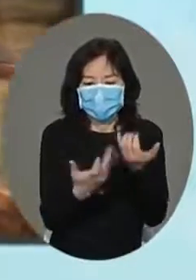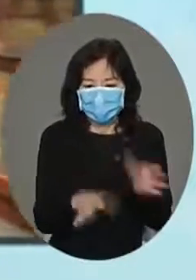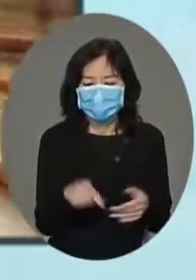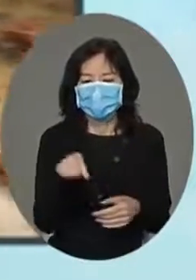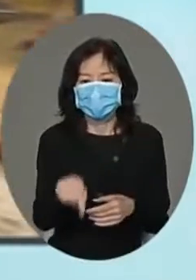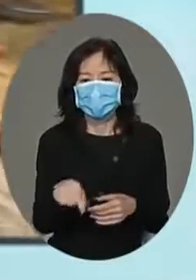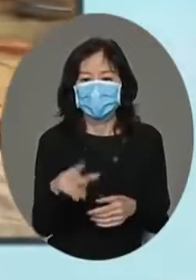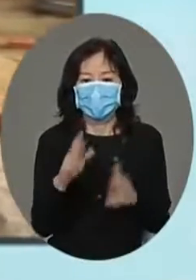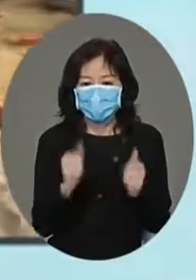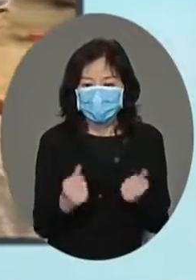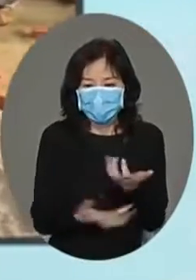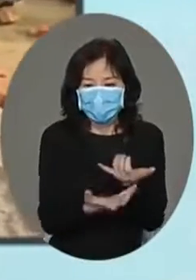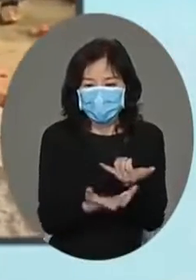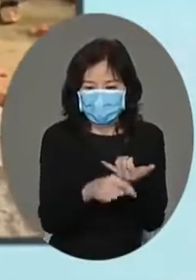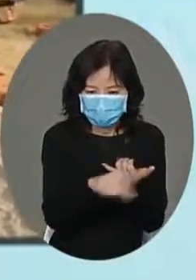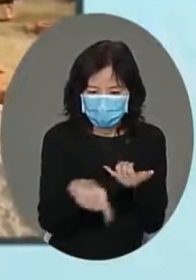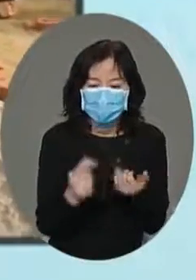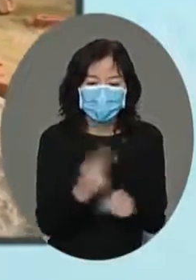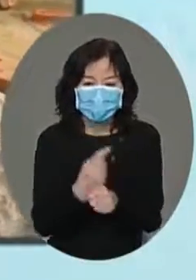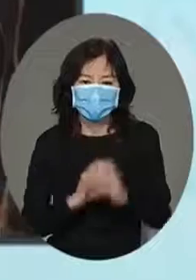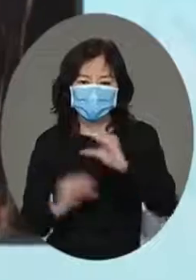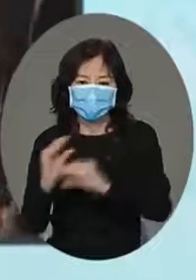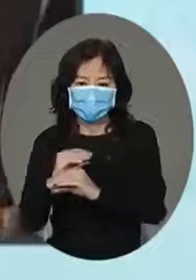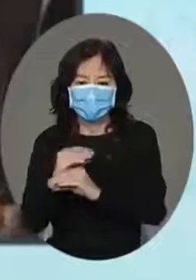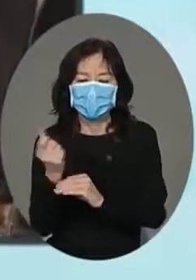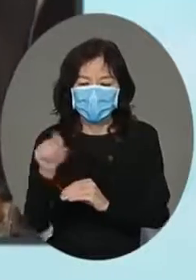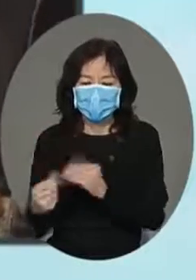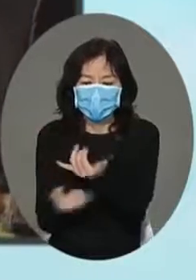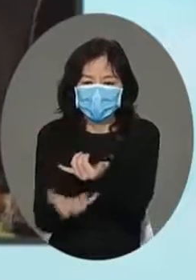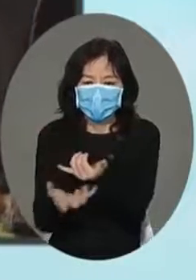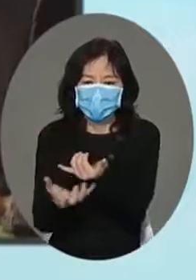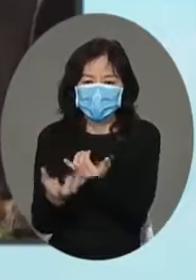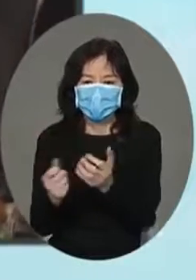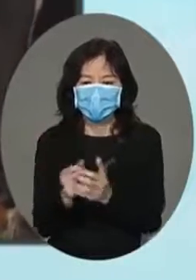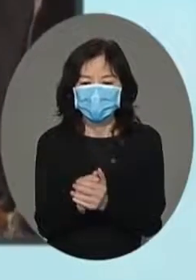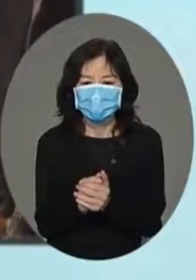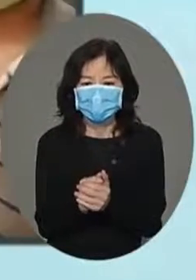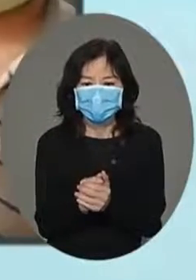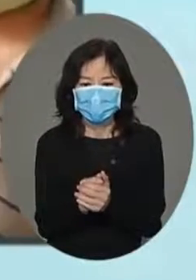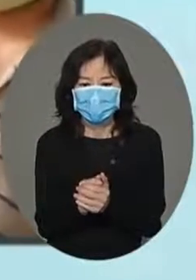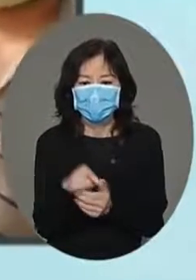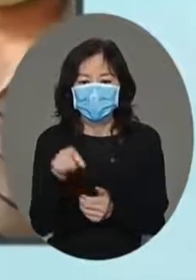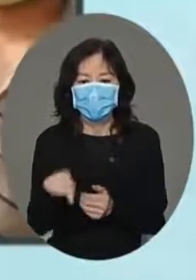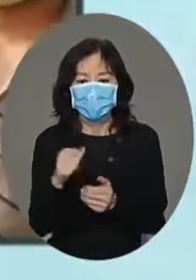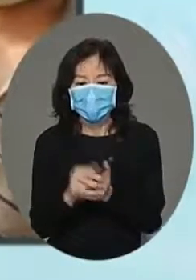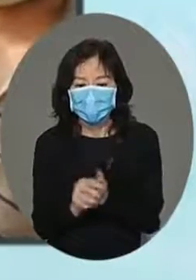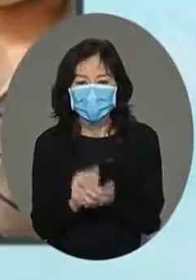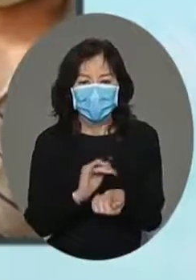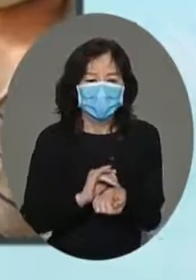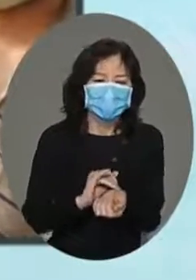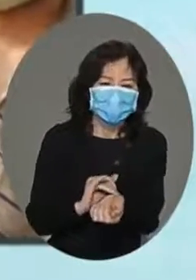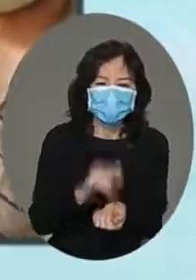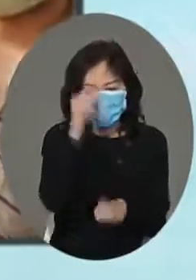這間正規的火葬場亦都要臨時搭台並且就地取材來應付。 With our patients, there is no